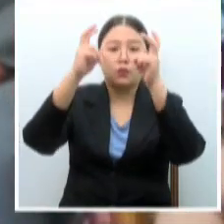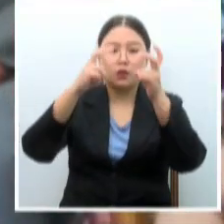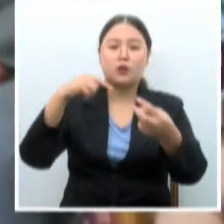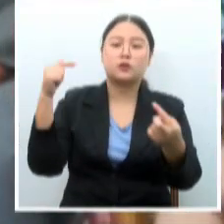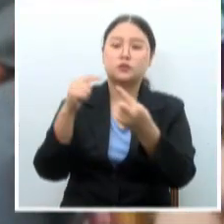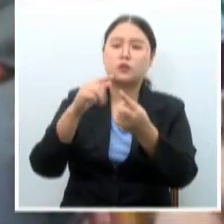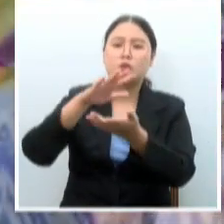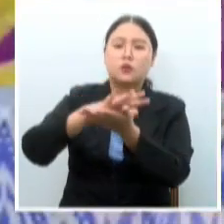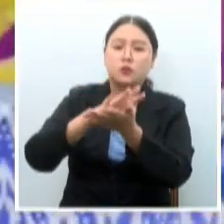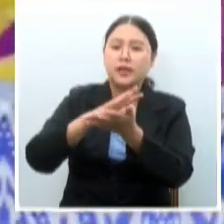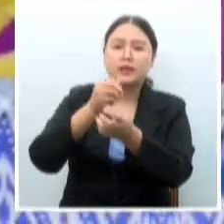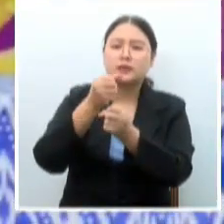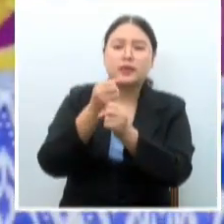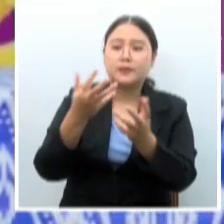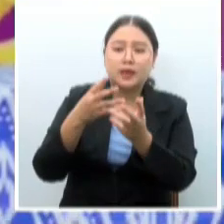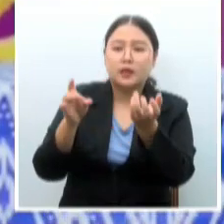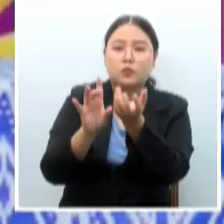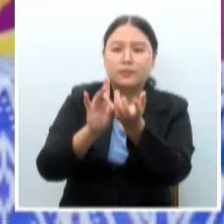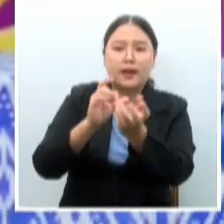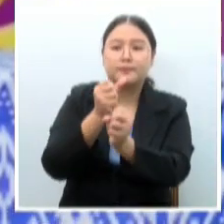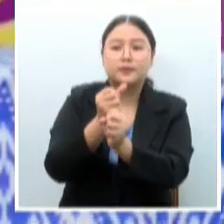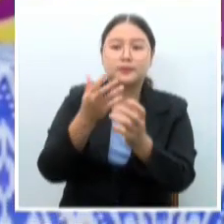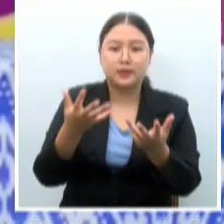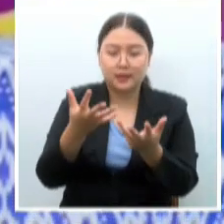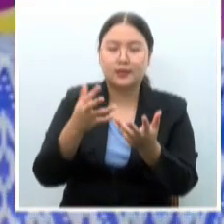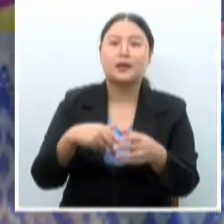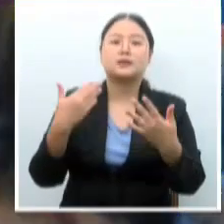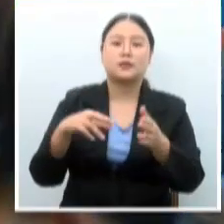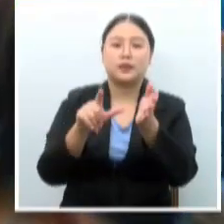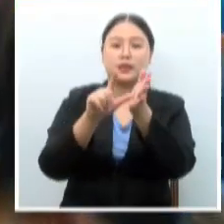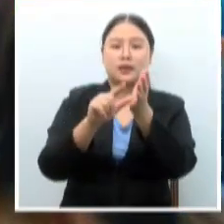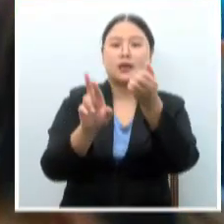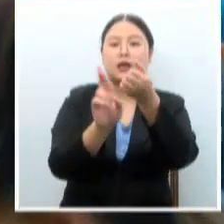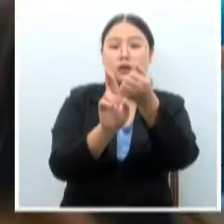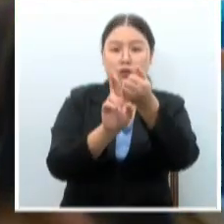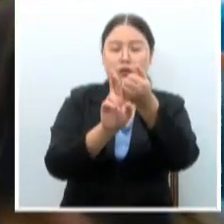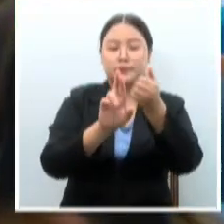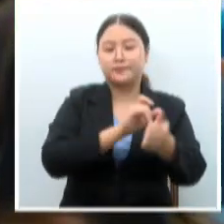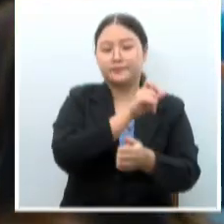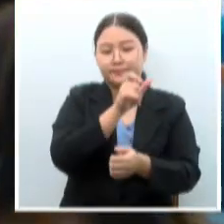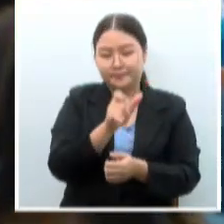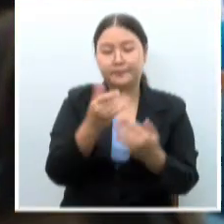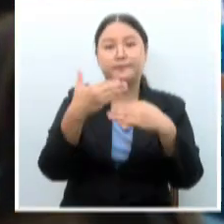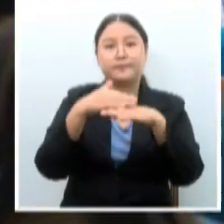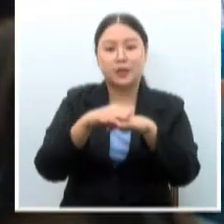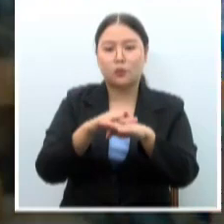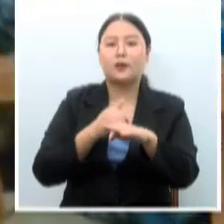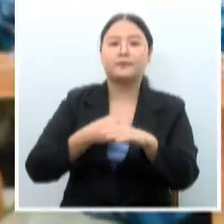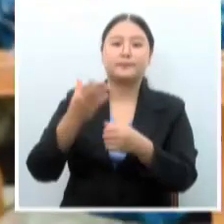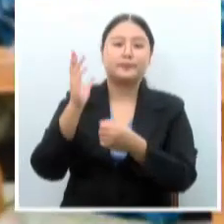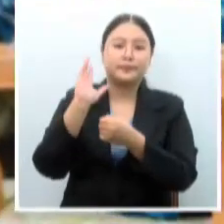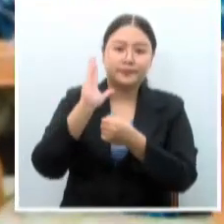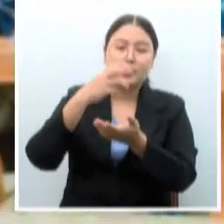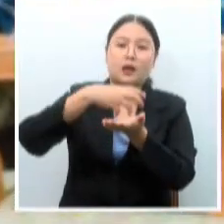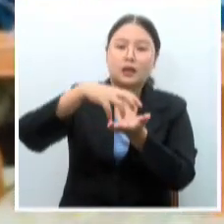งเรียนมีคุณภาพและดร.ทีพวังคณันรองเลขาธิการคณะกรรมการการศึกษาขั้นพื้นฐานได้มอบนโยบายจุด